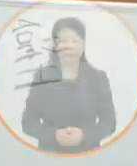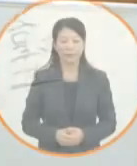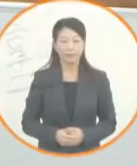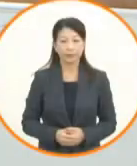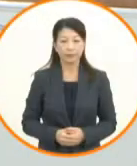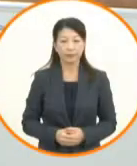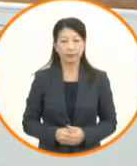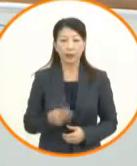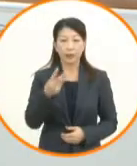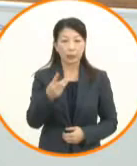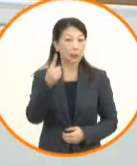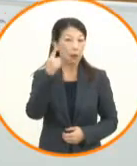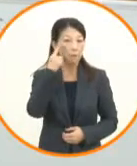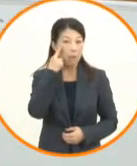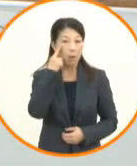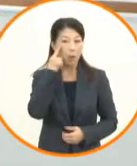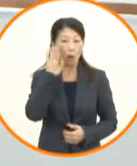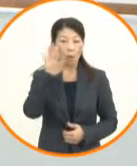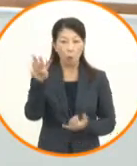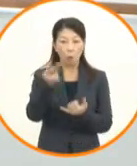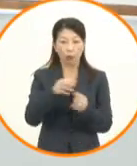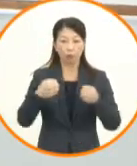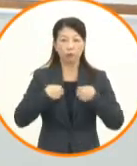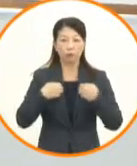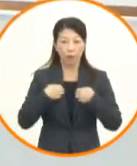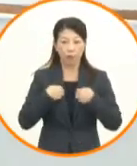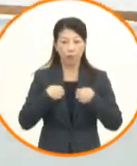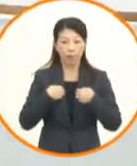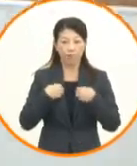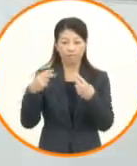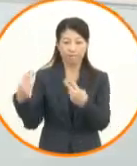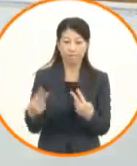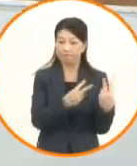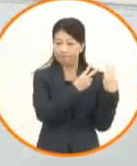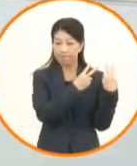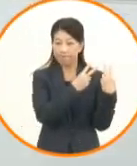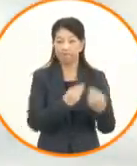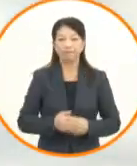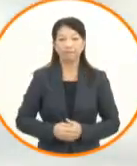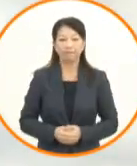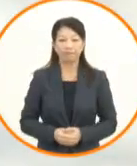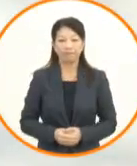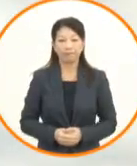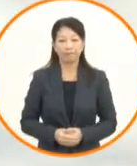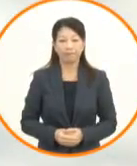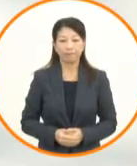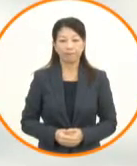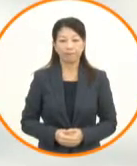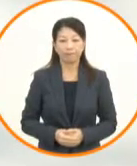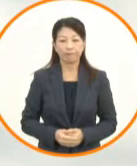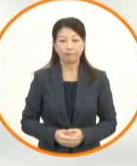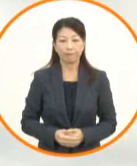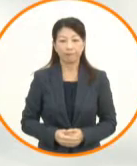さて3件目は防災訓練。早速この映像を見てごらん。